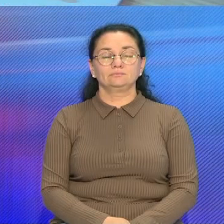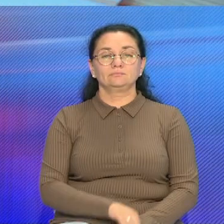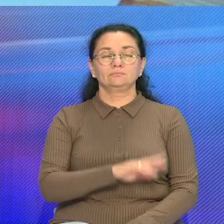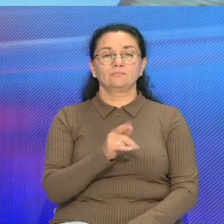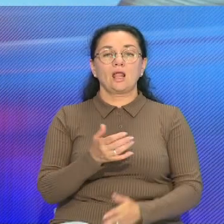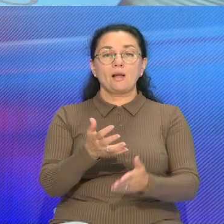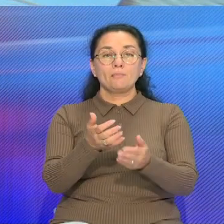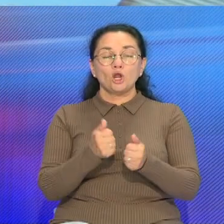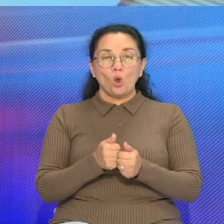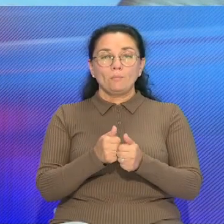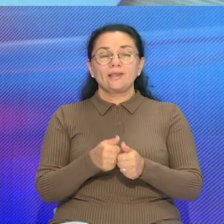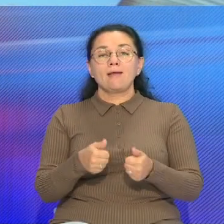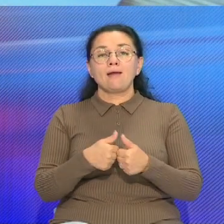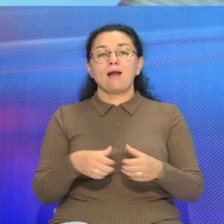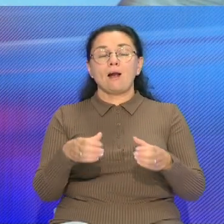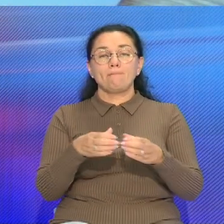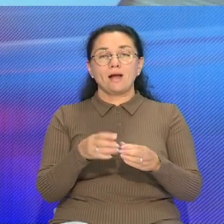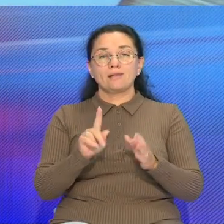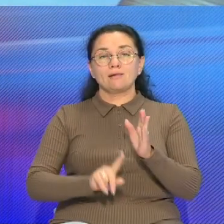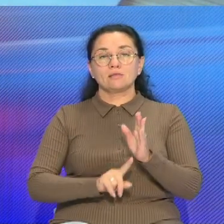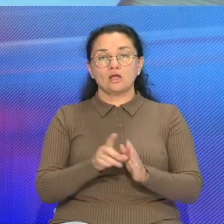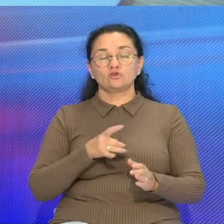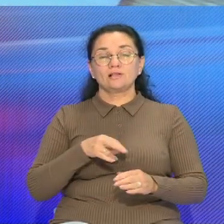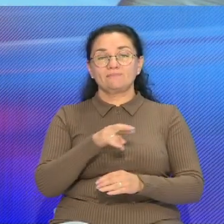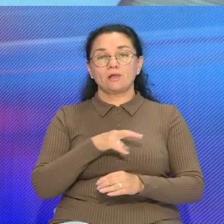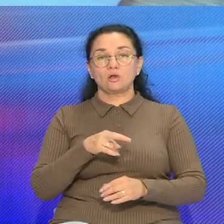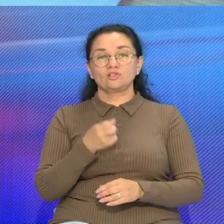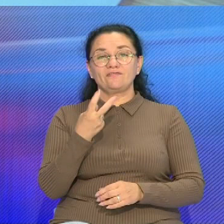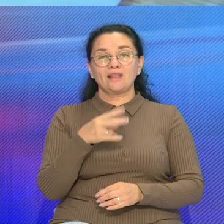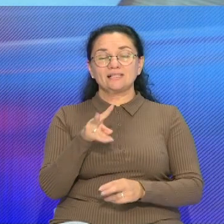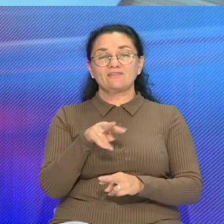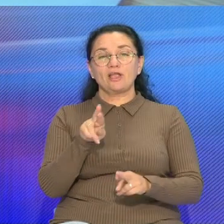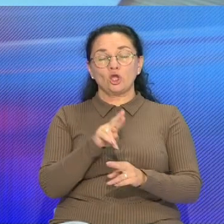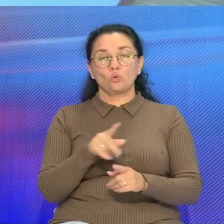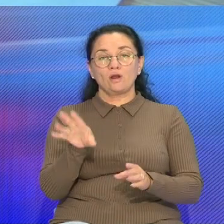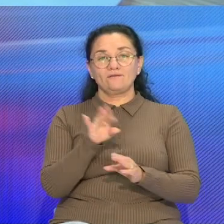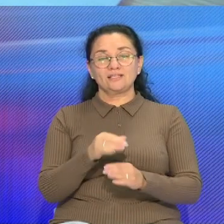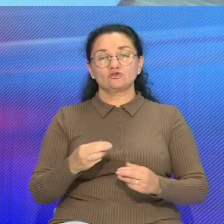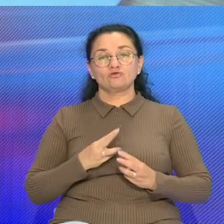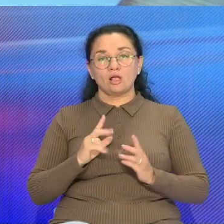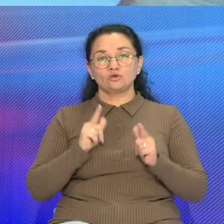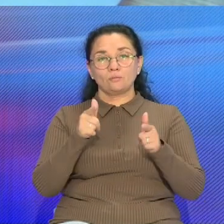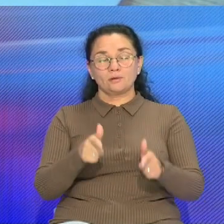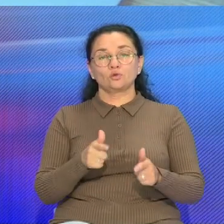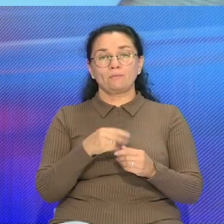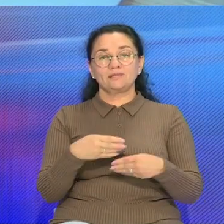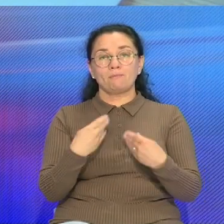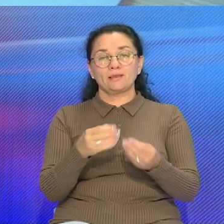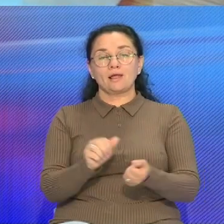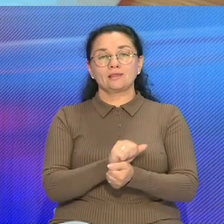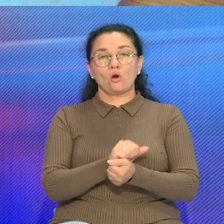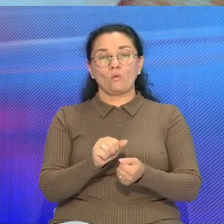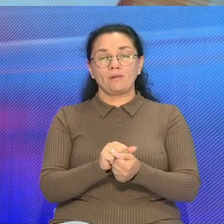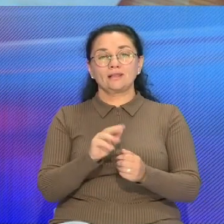Прыёмна кампанія ў вышэйшыя навучальныя ўстановы стартавала ў Беларусі. З 12 ліпеня абітурыенты маюць магчымасць падаць дакументы для паступлення